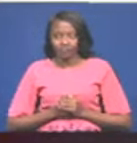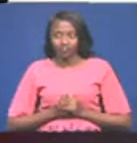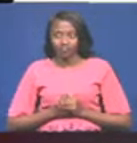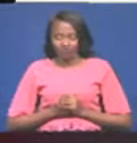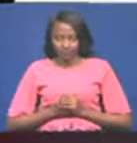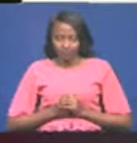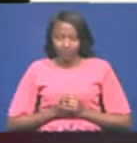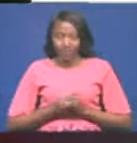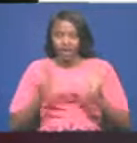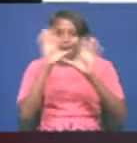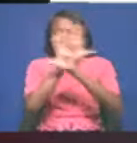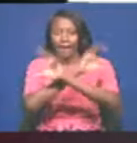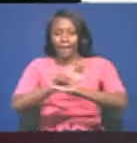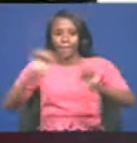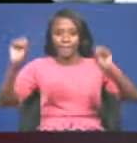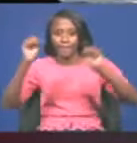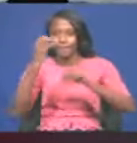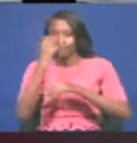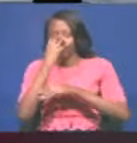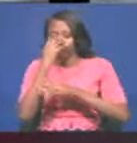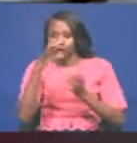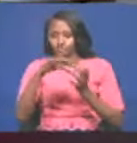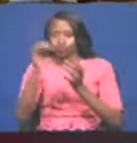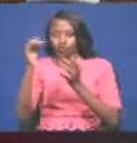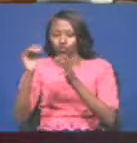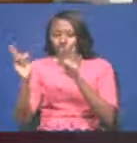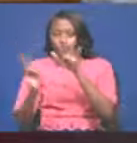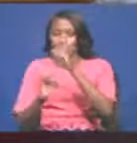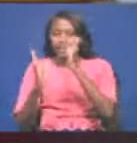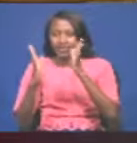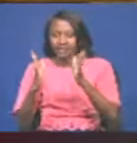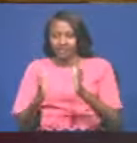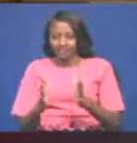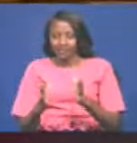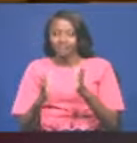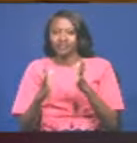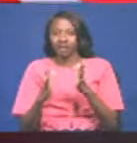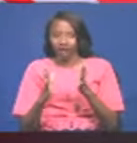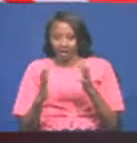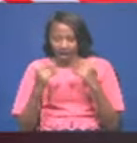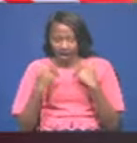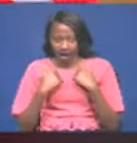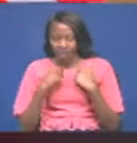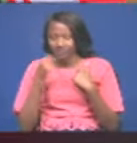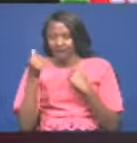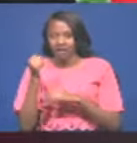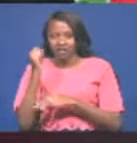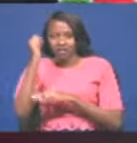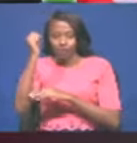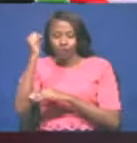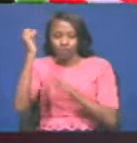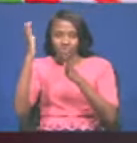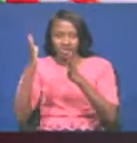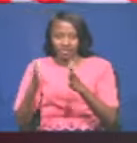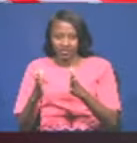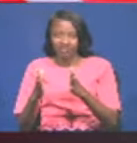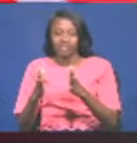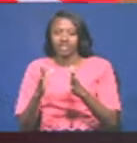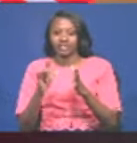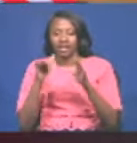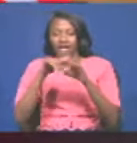Rais William Ruto ateua baraza lake la mawaziri lilosheheni wanasiasa wanaoegemea mrengo wa Kenya